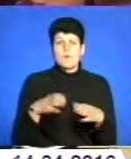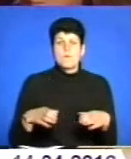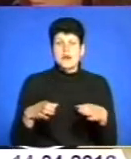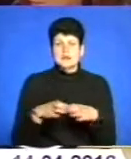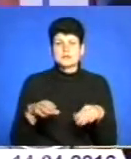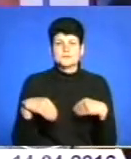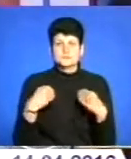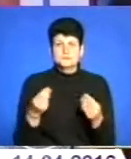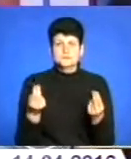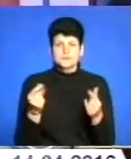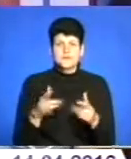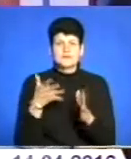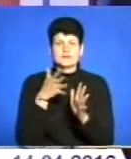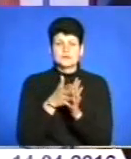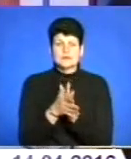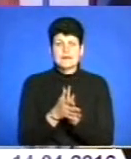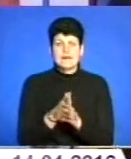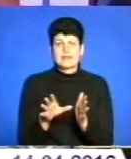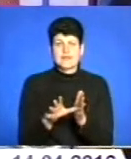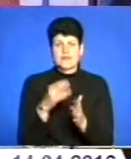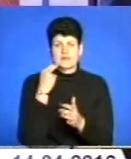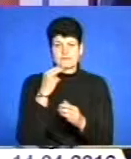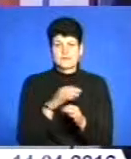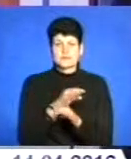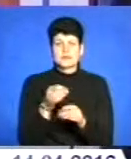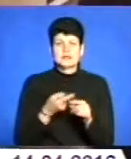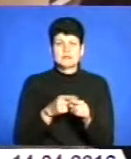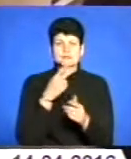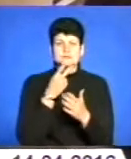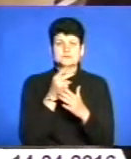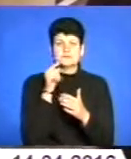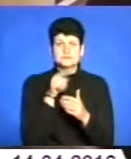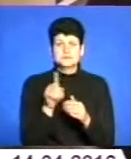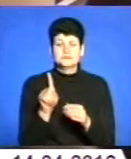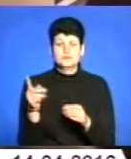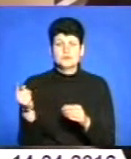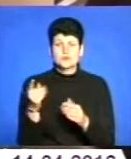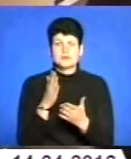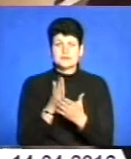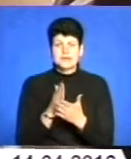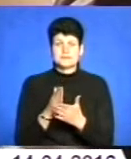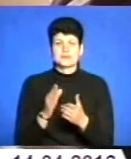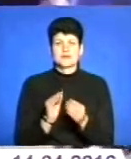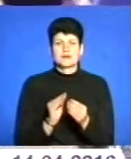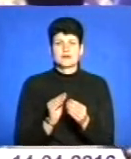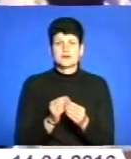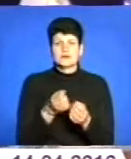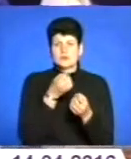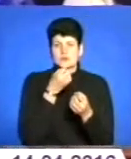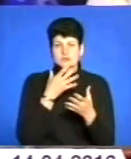кошти на реалізацію енергоефективних проєктів. Це свідчить про те, що Тернопіль є інвестиційно привабливим